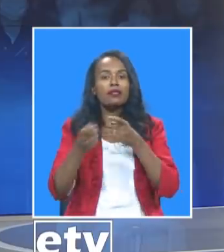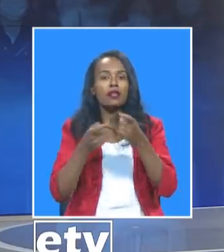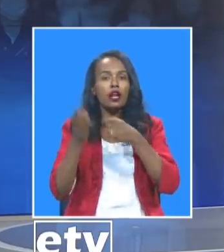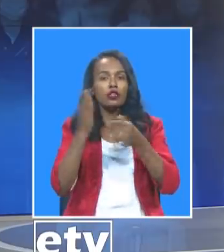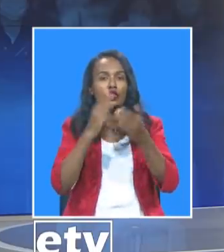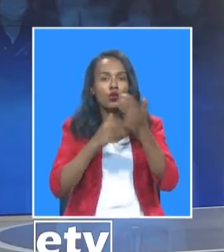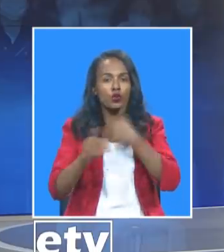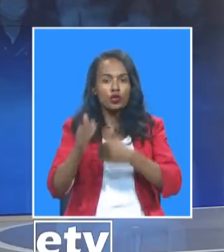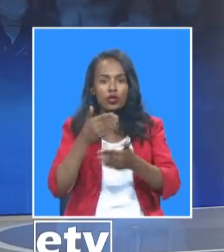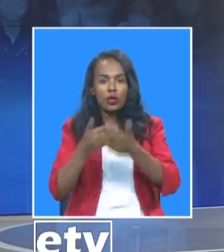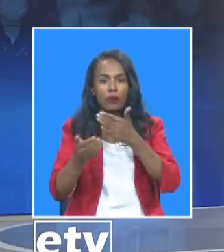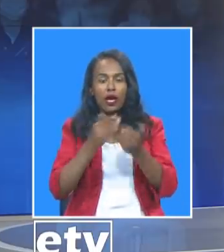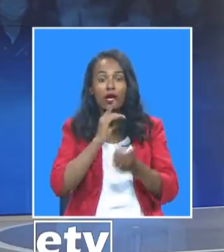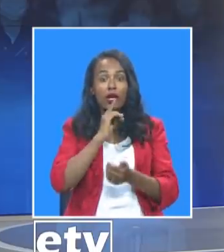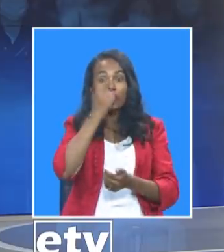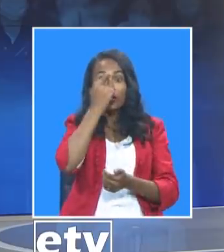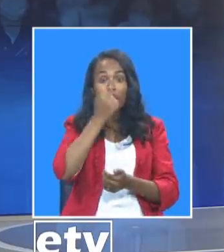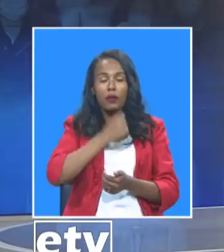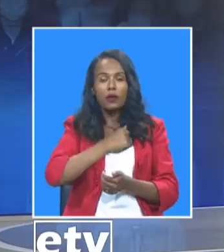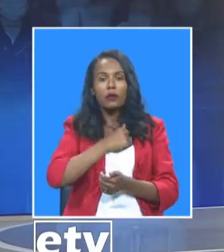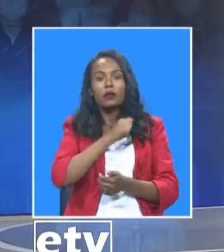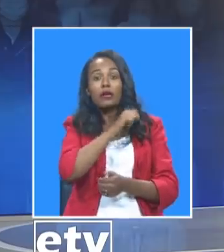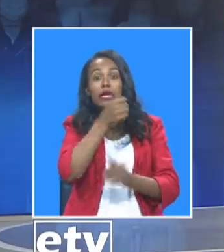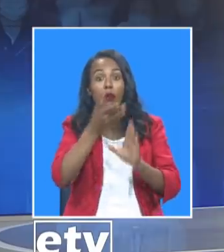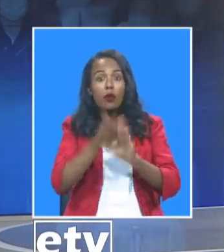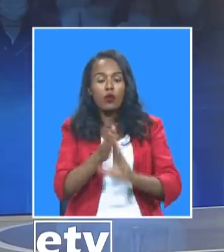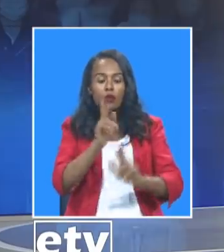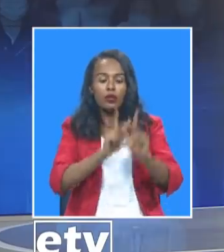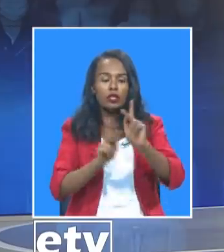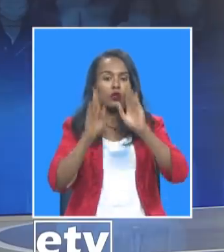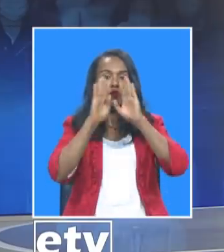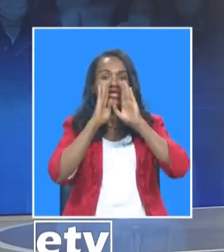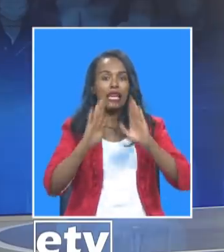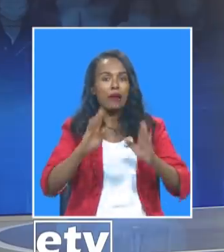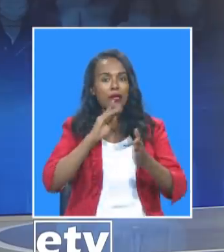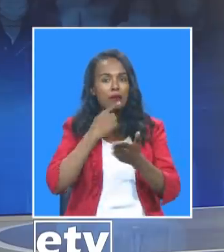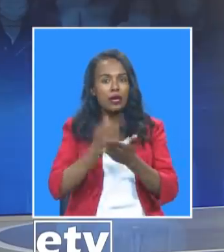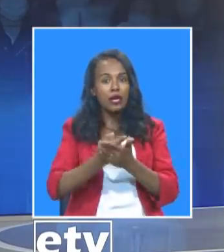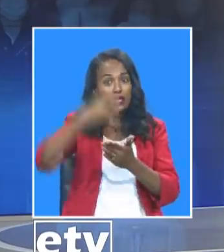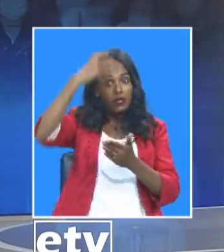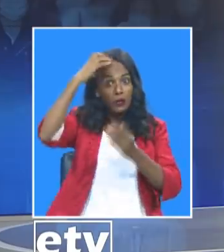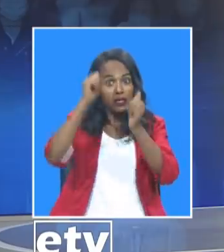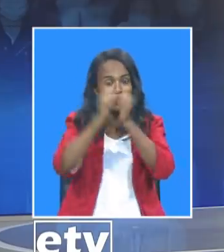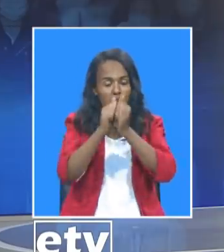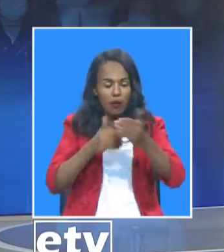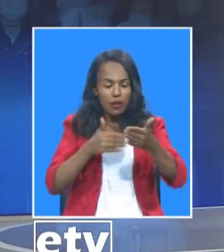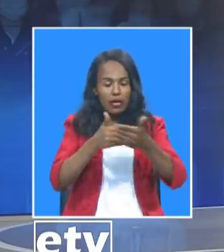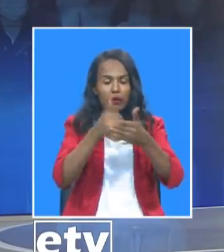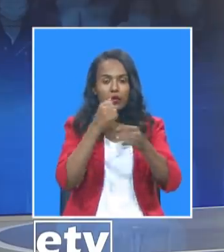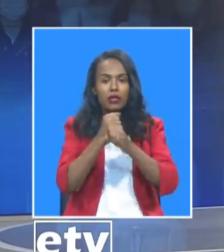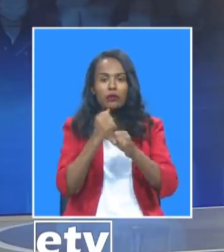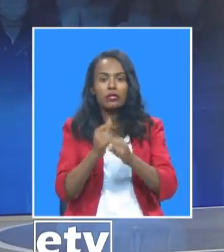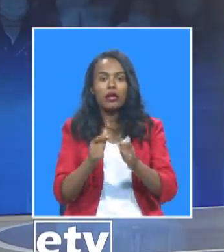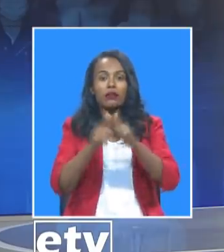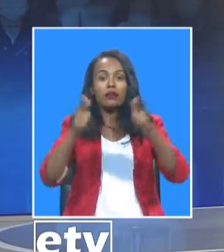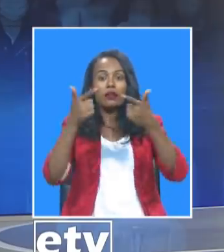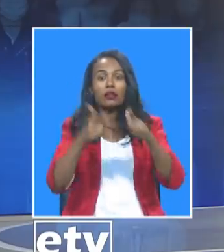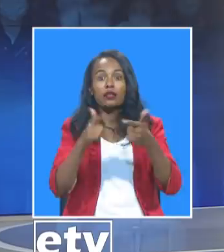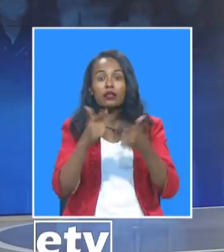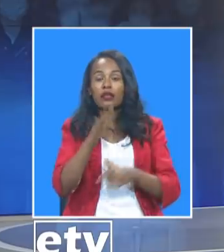ችግሮችን እንደሚያቃልልም ነው የታመነበት። በሌላ በኩል ደግሞ ህብረተሰቡ ሰላምን ለማረጋገጥ ከመንግስት ጋር በቅርበት ለመስራት ትልቅ